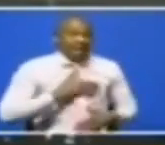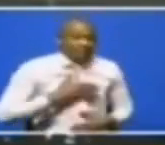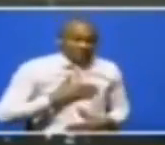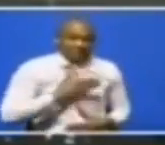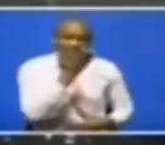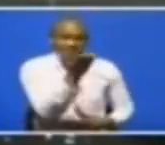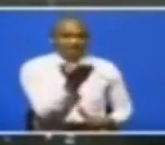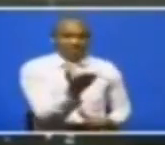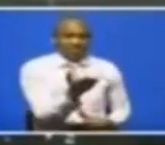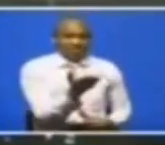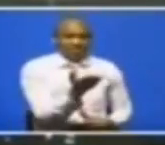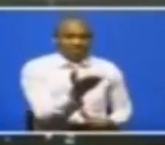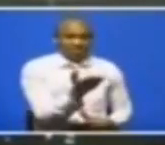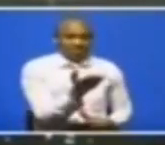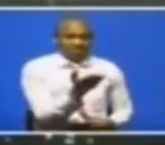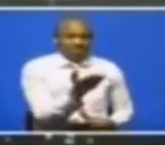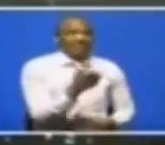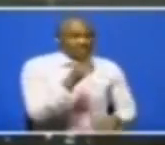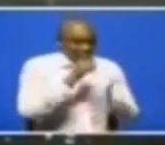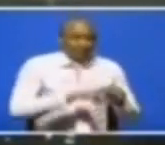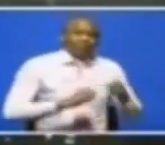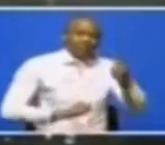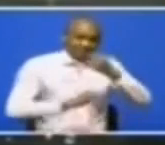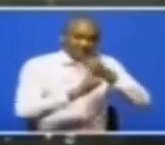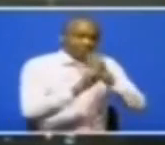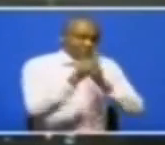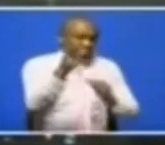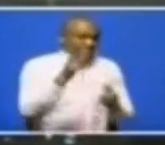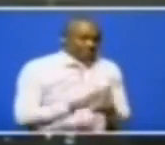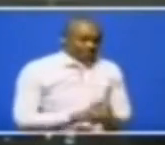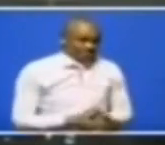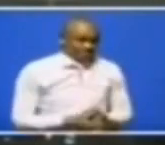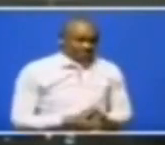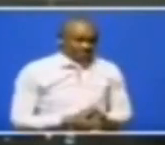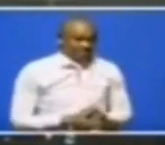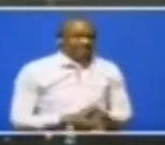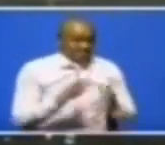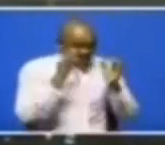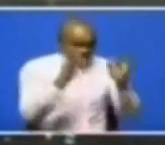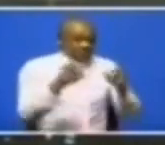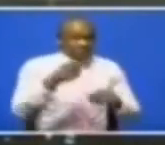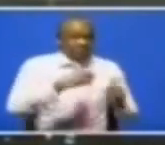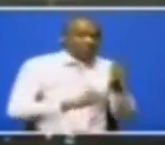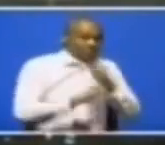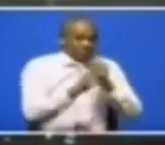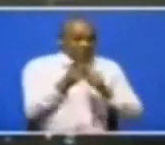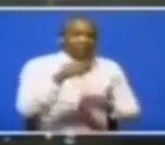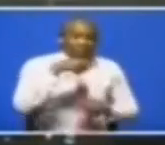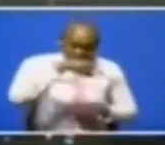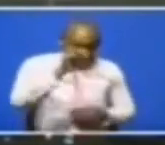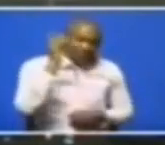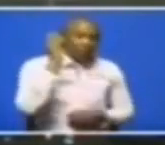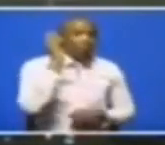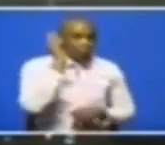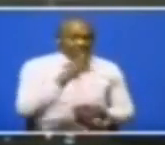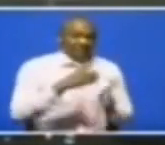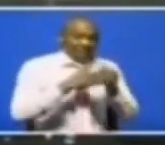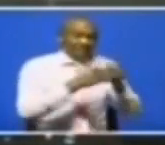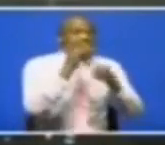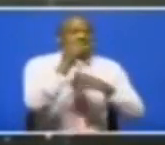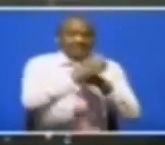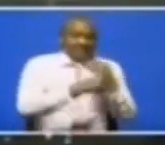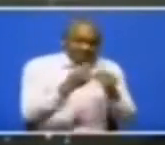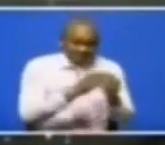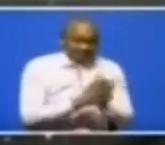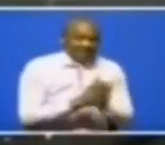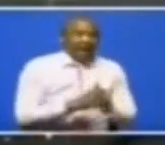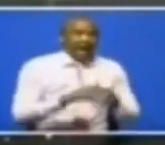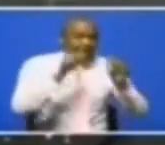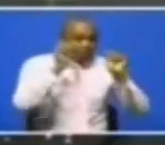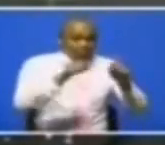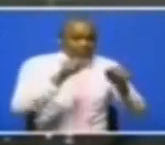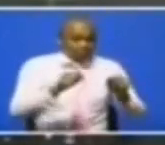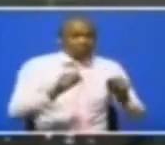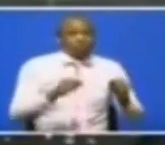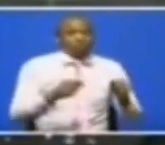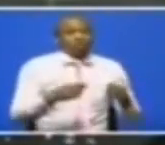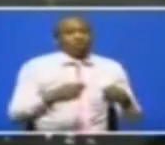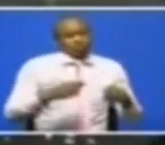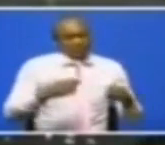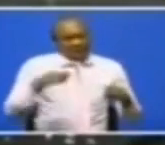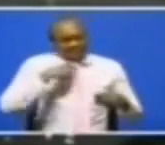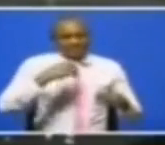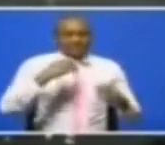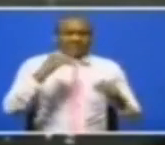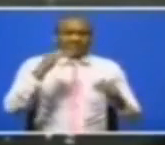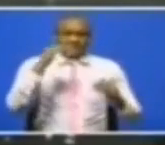ambaye tukimunga mkono anaweza akaliongoza taifa hili na kutuweka tuwe